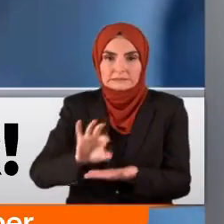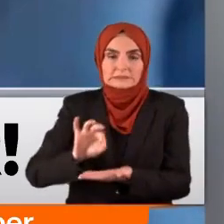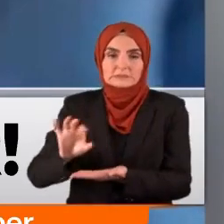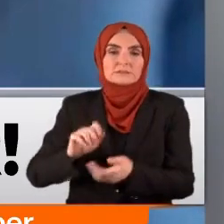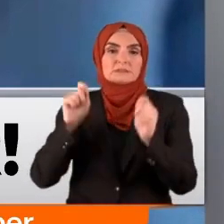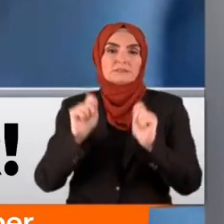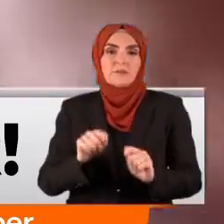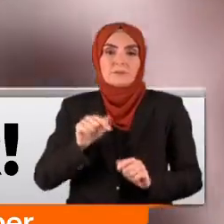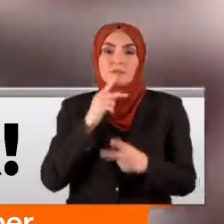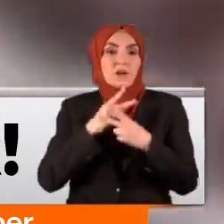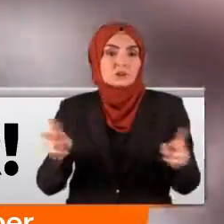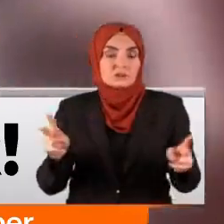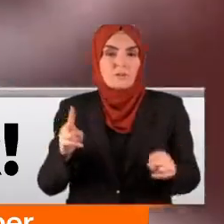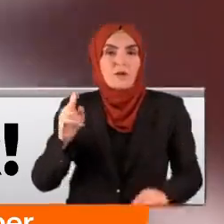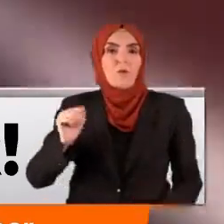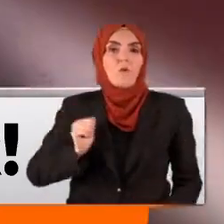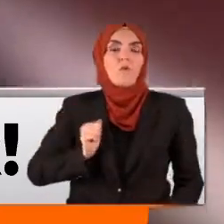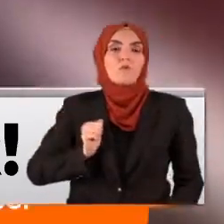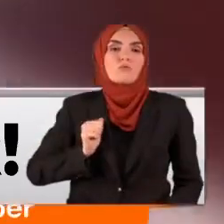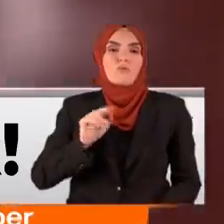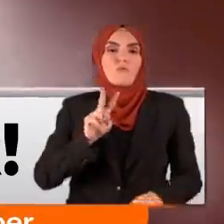Ordu Valiliği'nden geldi.